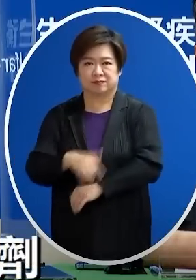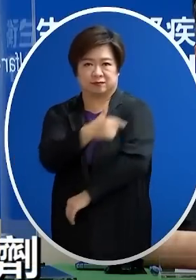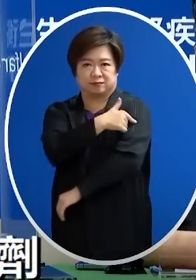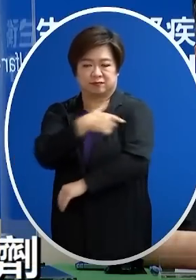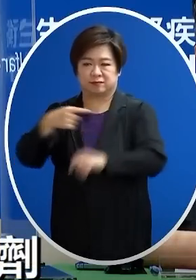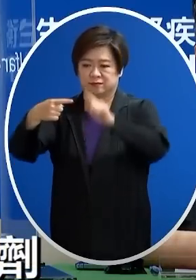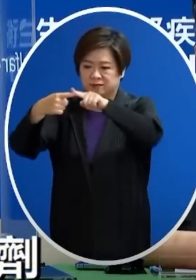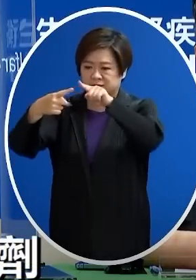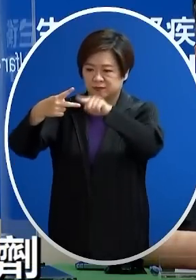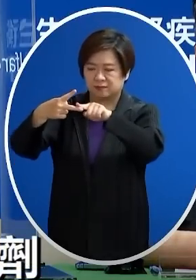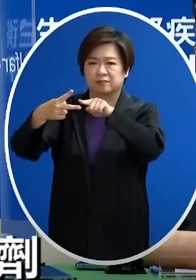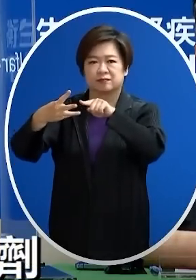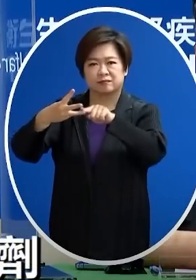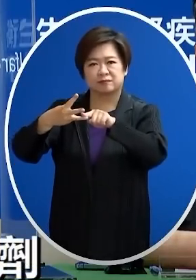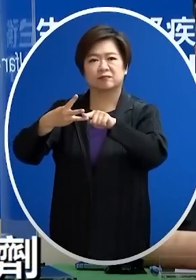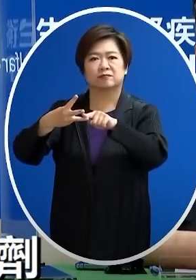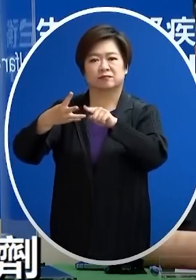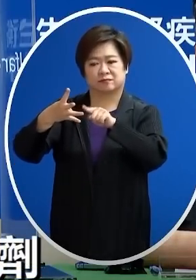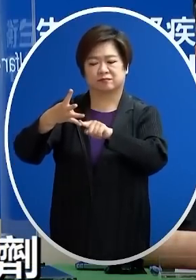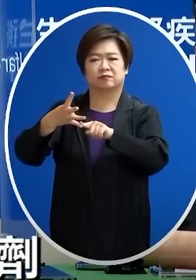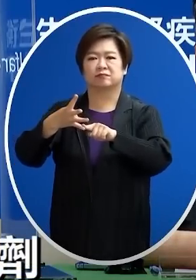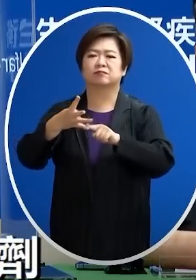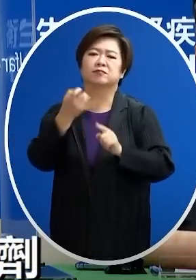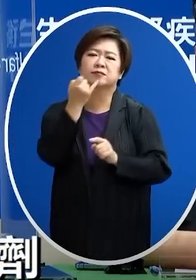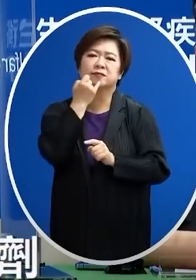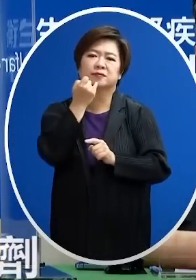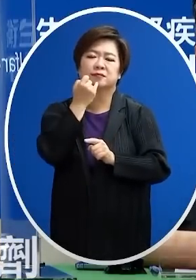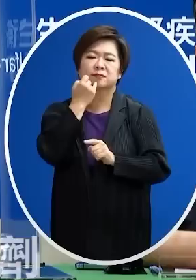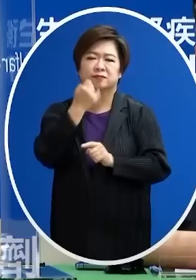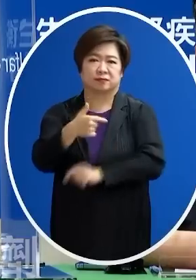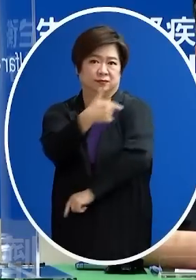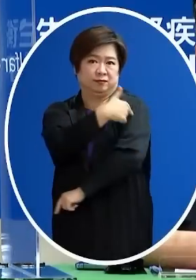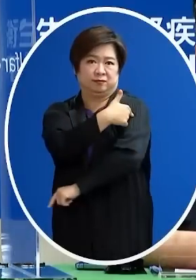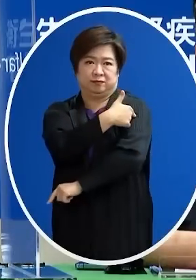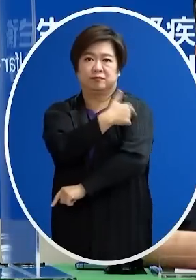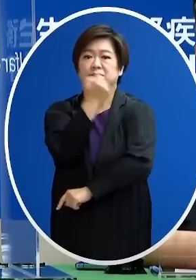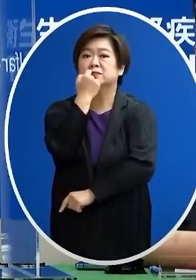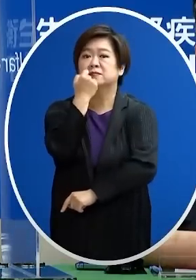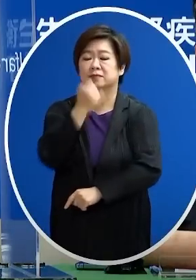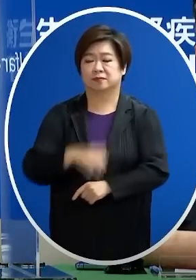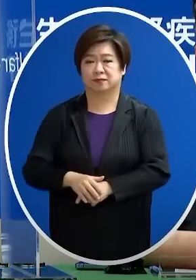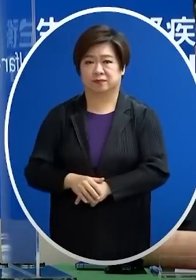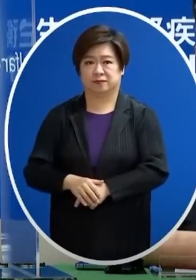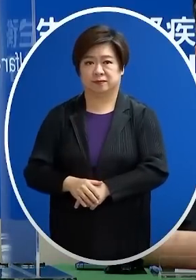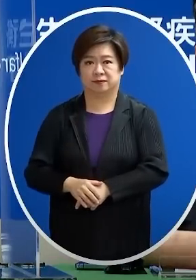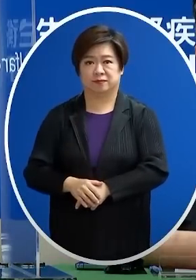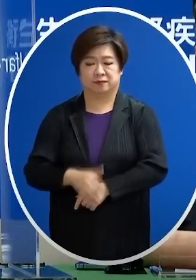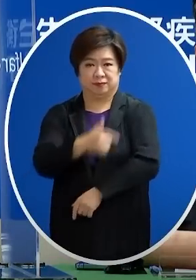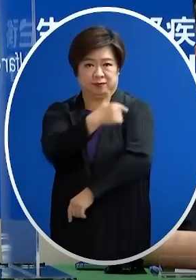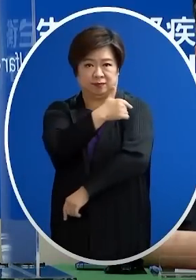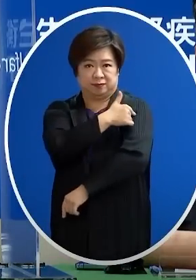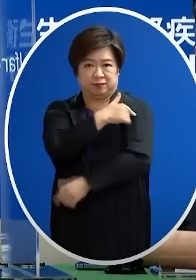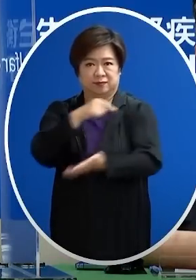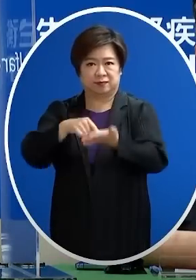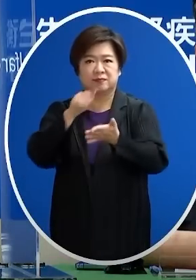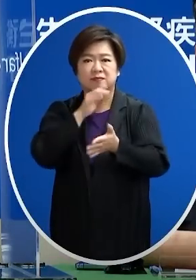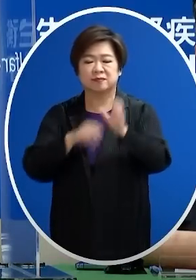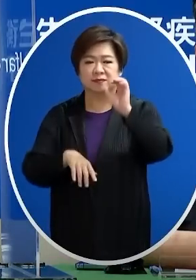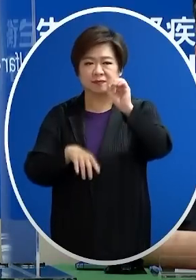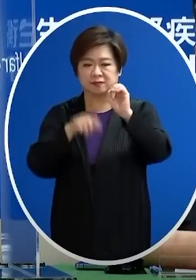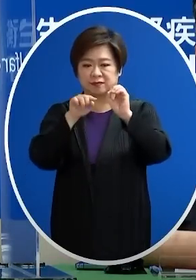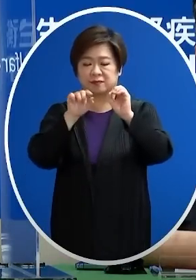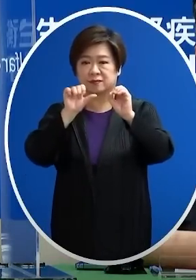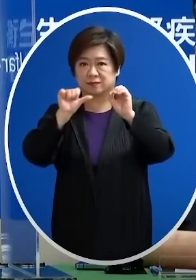剂基础加强剂第一次第二次的追加剂的接种，那每剂的接种是